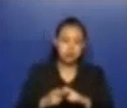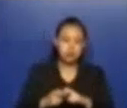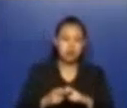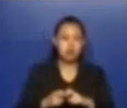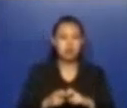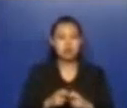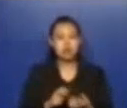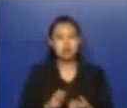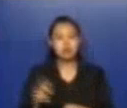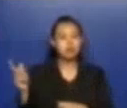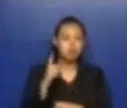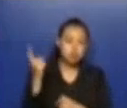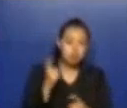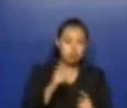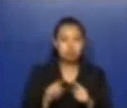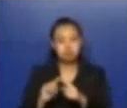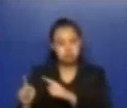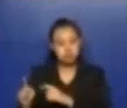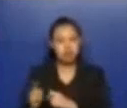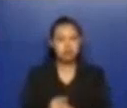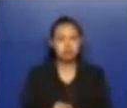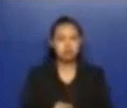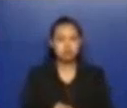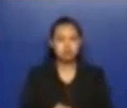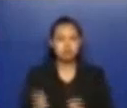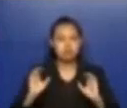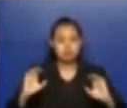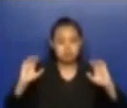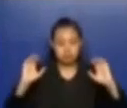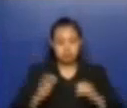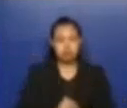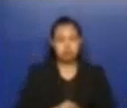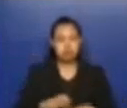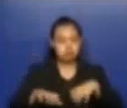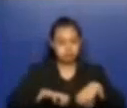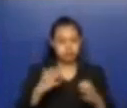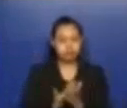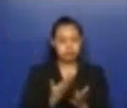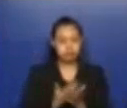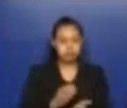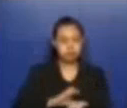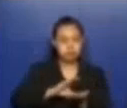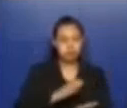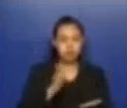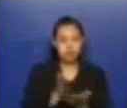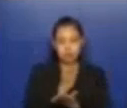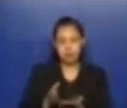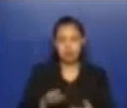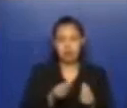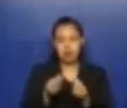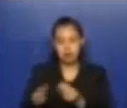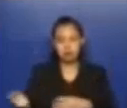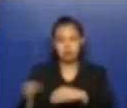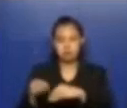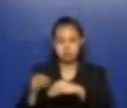ยแล้วก็ภัยอื่นๆอีกดังนั้นรัฐบาลเองควรจัดสรรงบประมาณเพิ่มเติมให้กับท้องถิ่นเพื่อชดเช